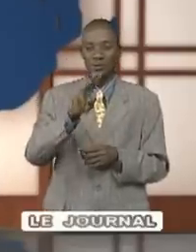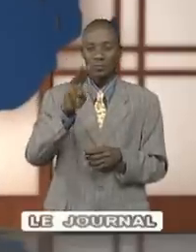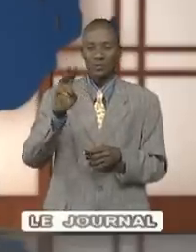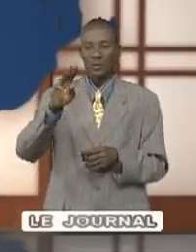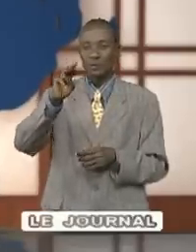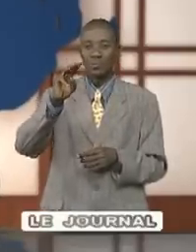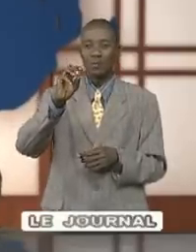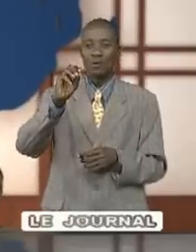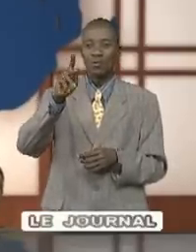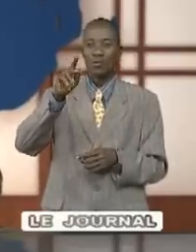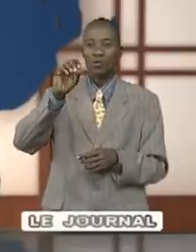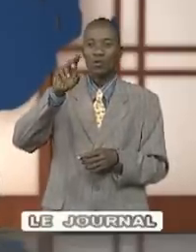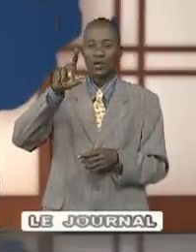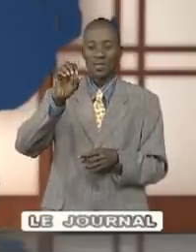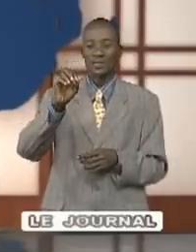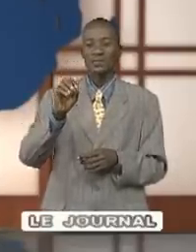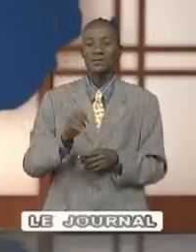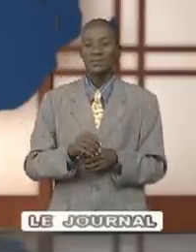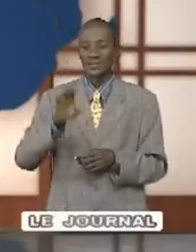www.moncole.cd ou encore